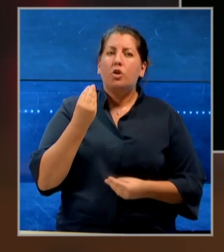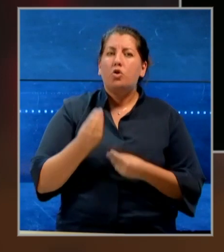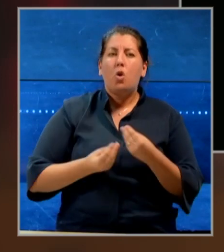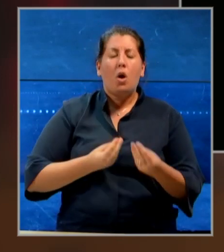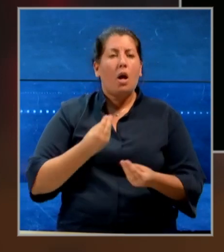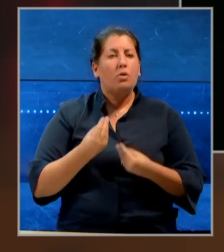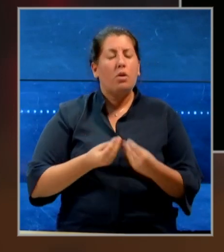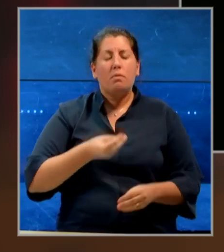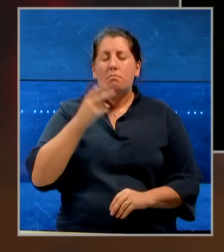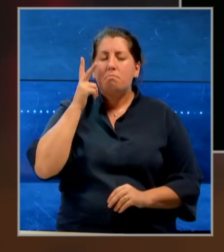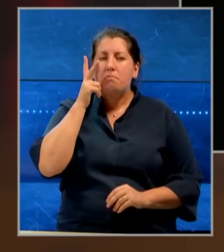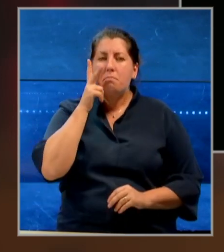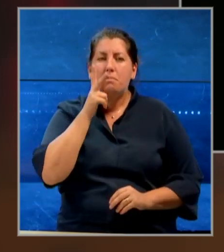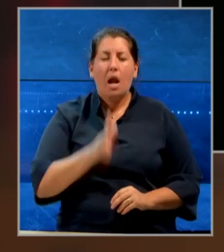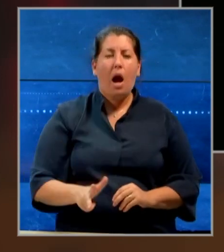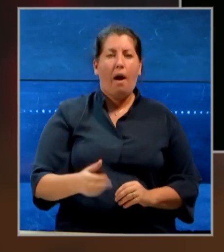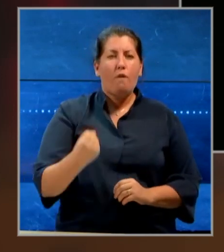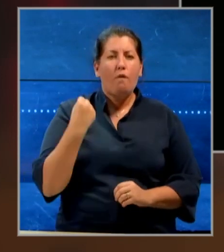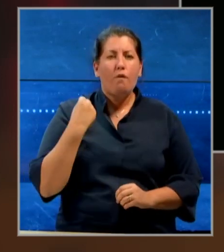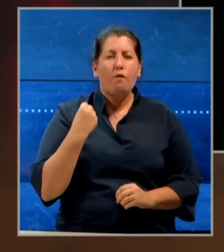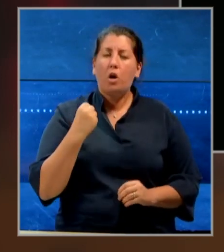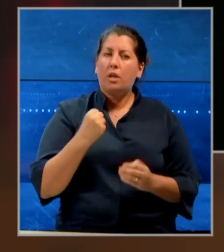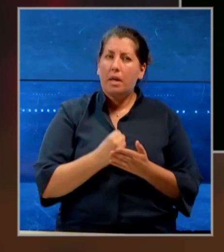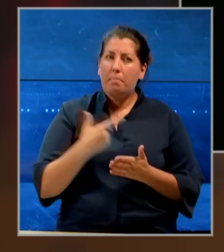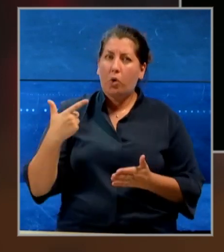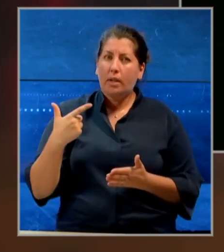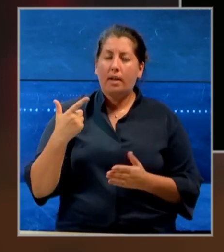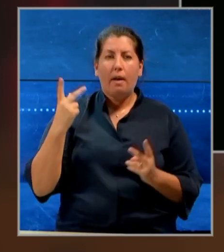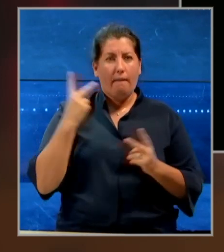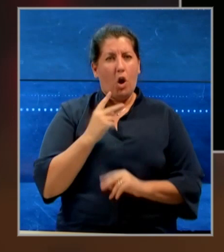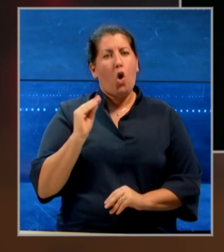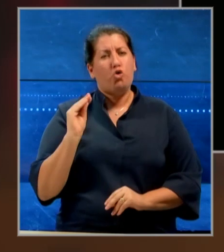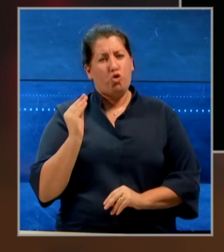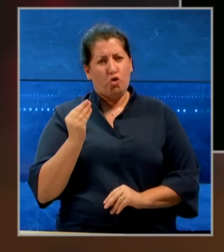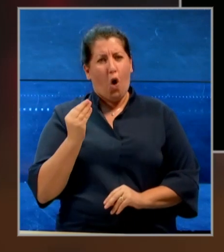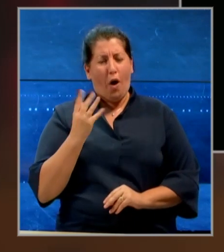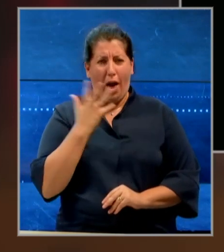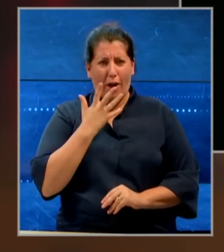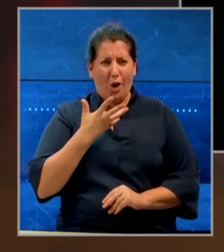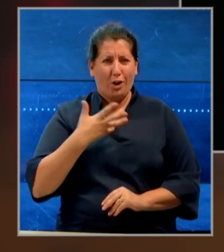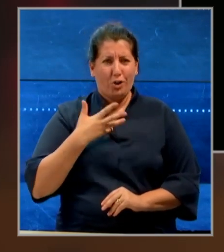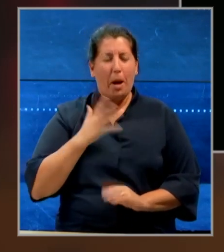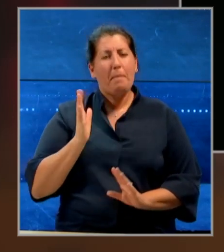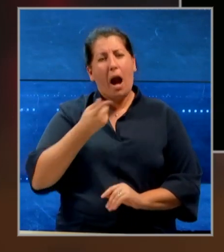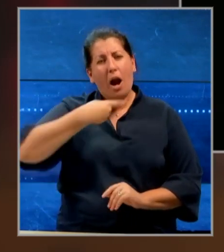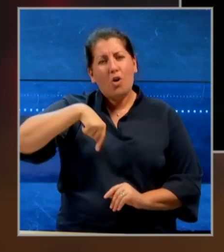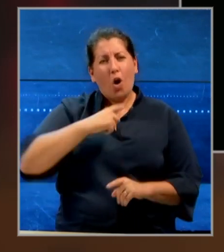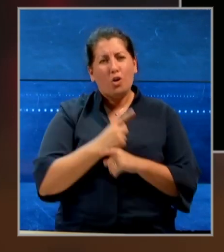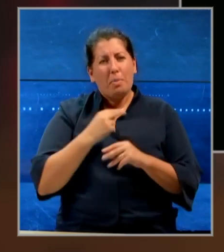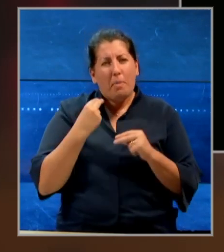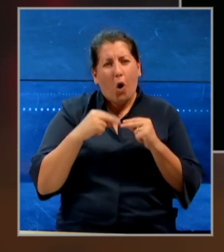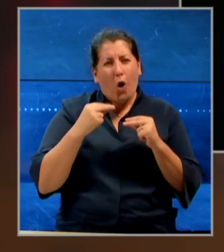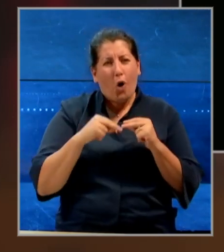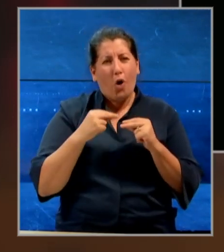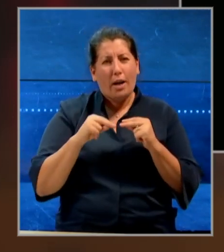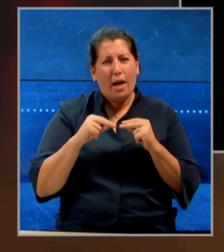molto, molto forte, molto importante. È chiaro che è un giovane che ha ancora degli errori in canna, ma li correggeremo. Ma mi auguro che quanto prima